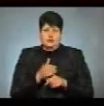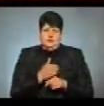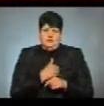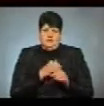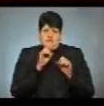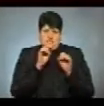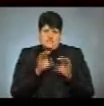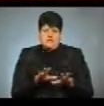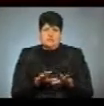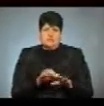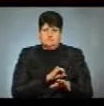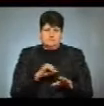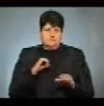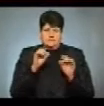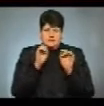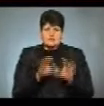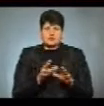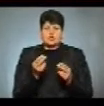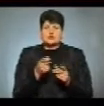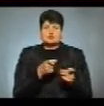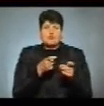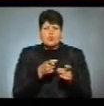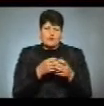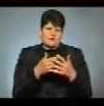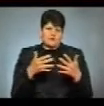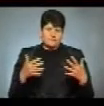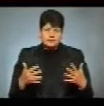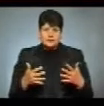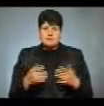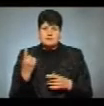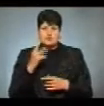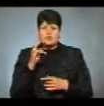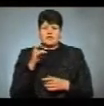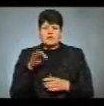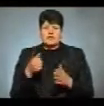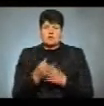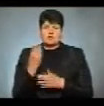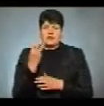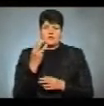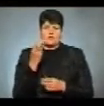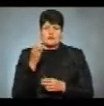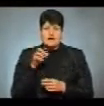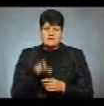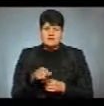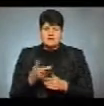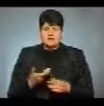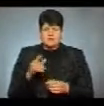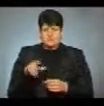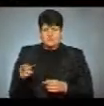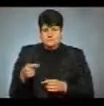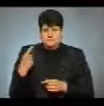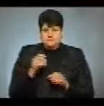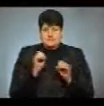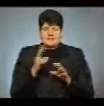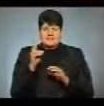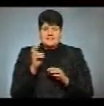зброї, боєприпасів, вибухових матеріалів та спеціальних засобів. З 1 квітня до 3 травня жителі Тернопільщини здали